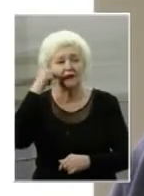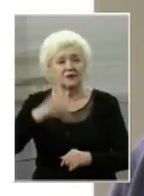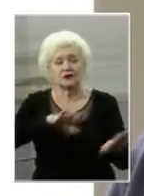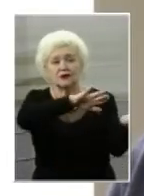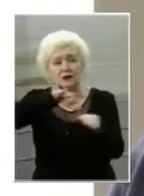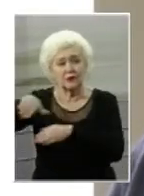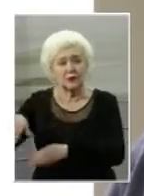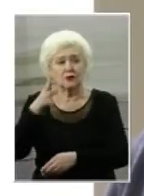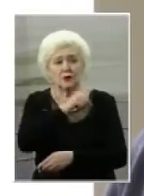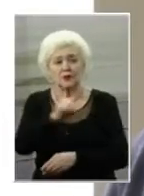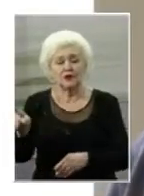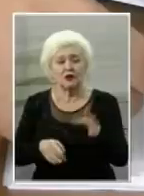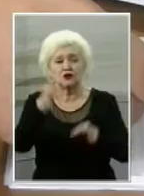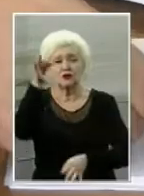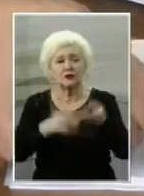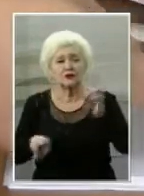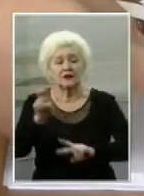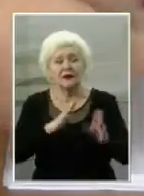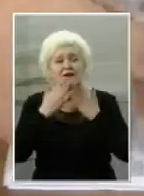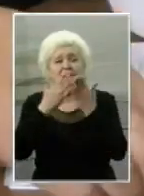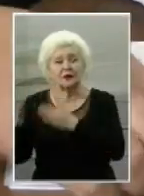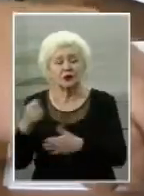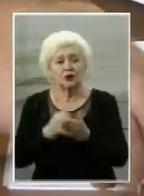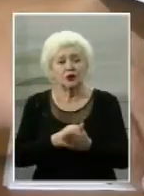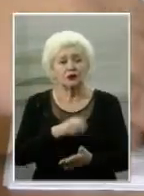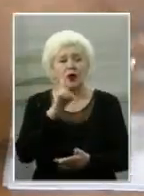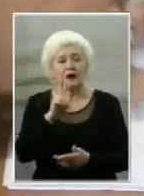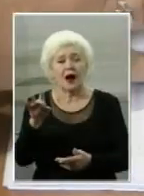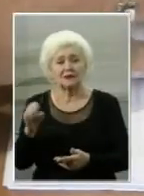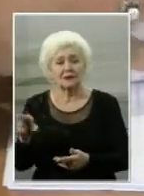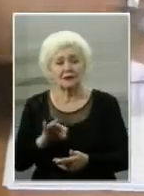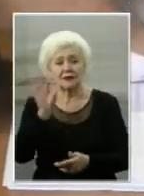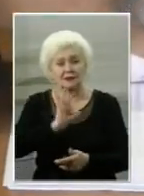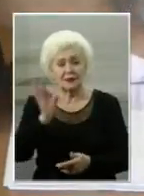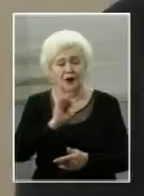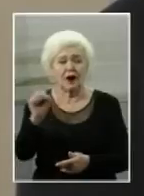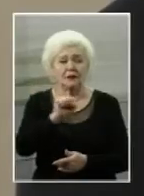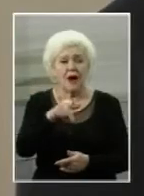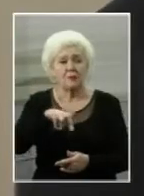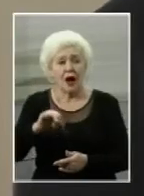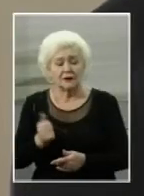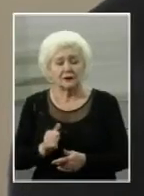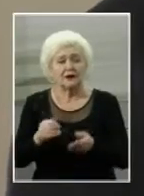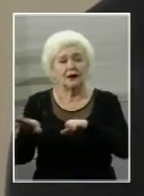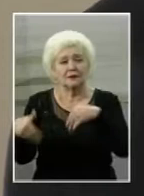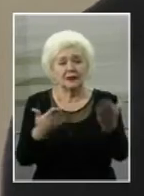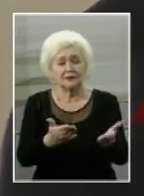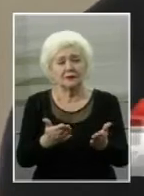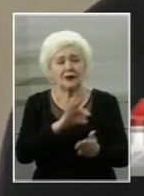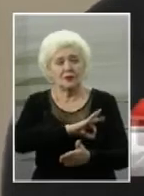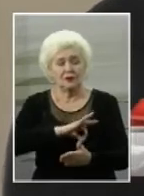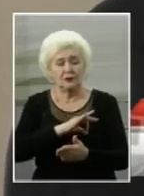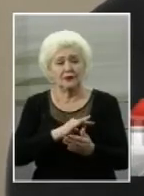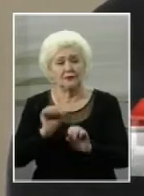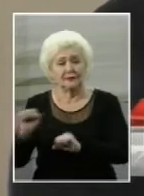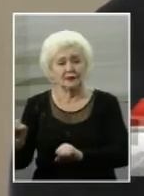відкидає. Під час судового засідання він звернувся до канцлерки Німеччини Ангели Меркель з проханням надати йому правовий захист. Тому я хочу